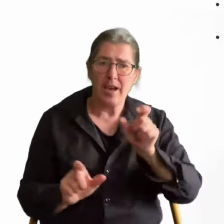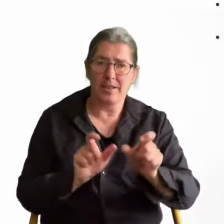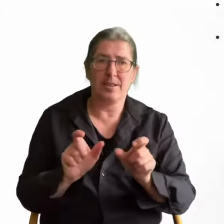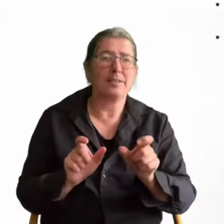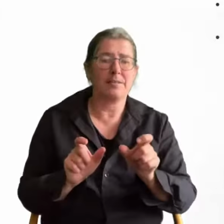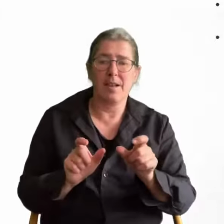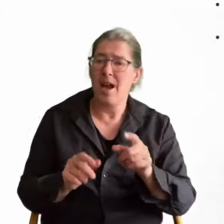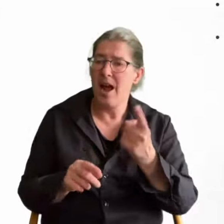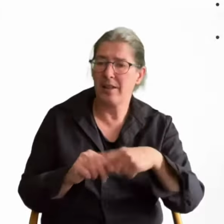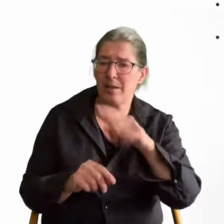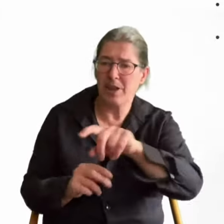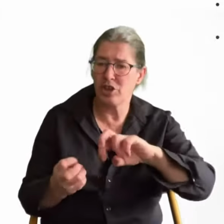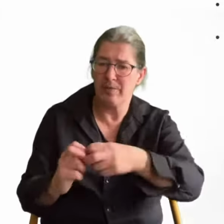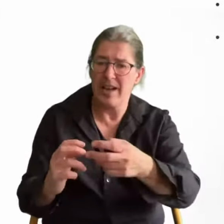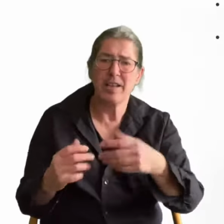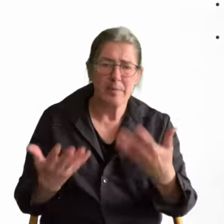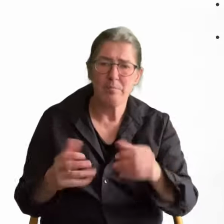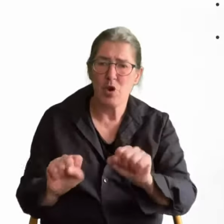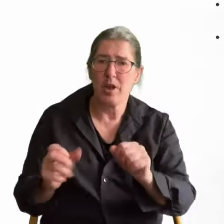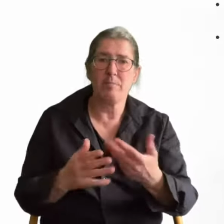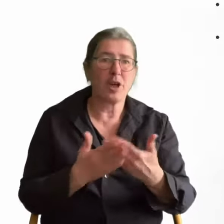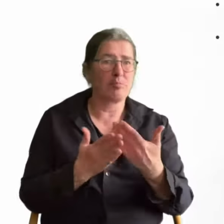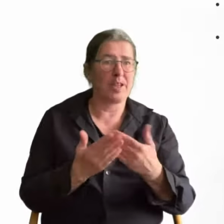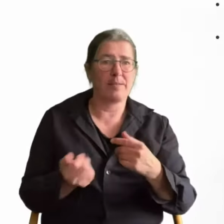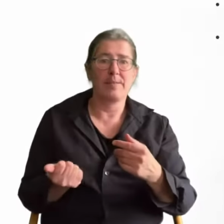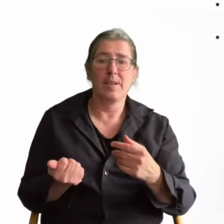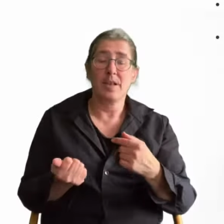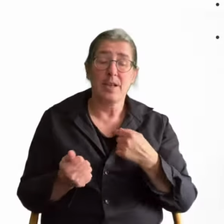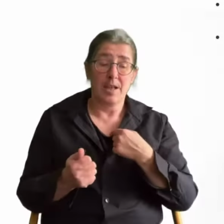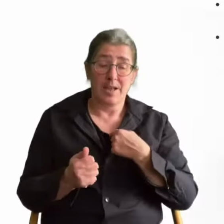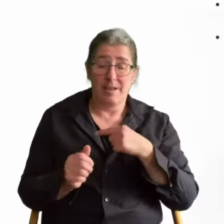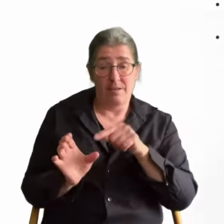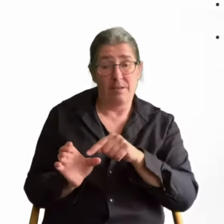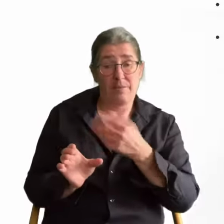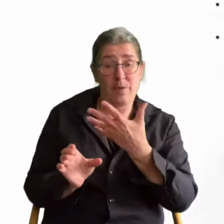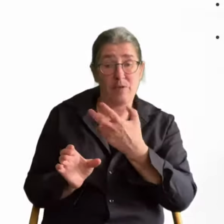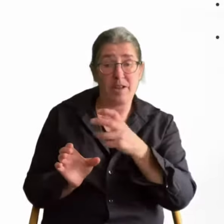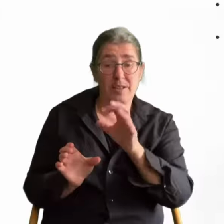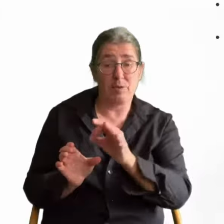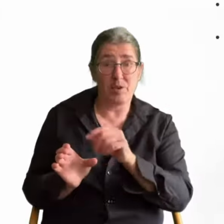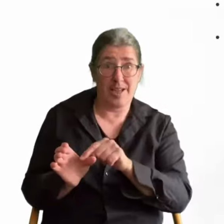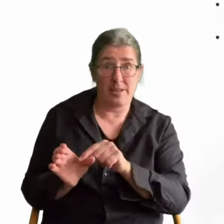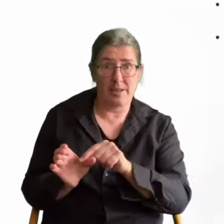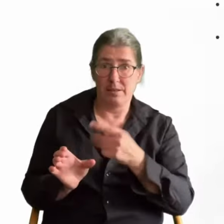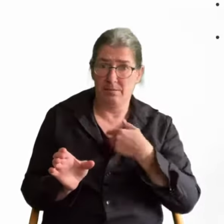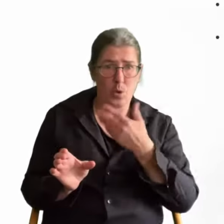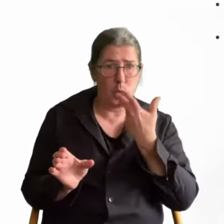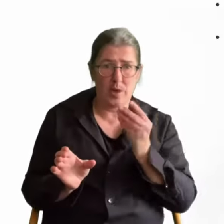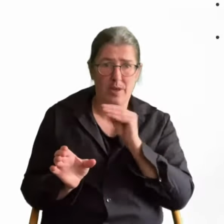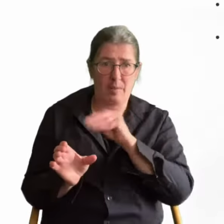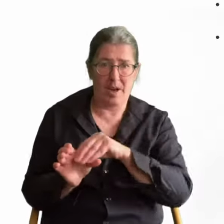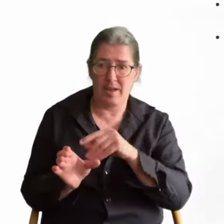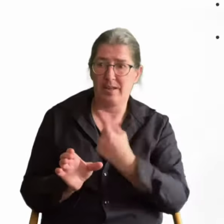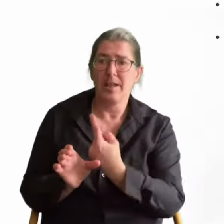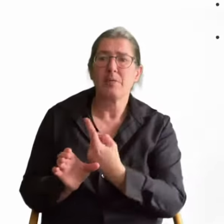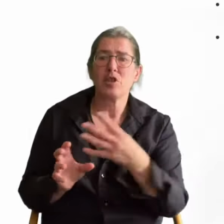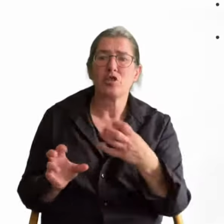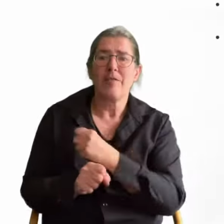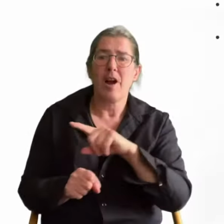wehren andere menschen zu quälen wenn ich eben nicht zu den 35 prozent gehöre die dann doch letztendlich